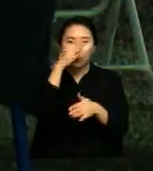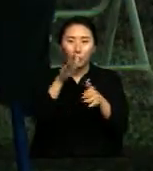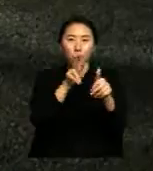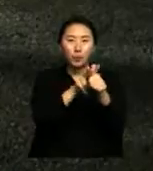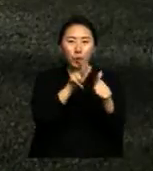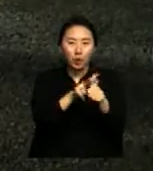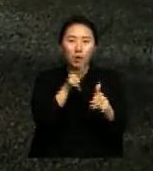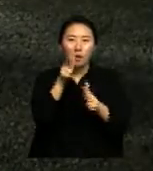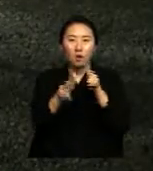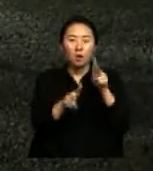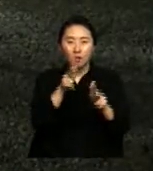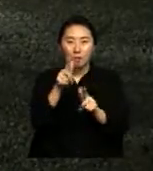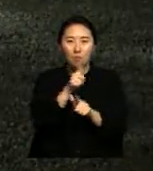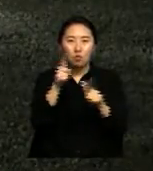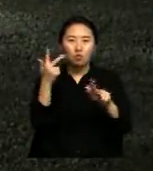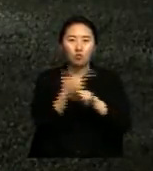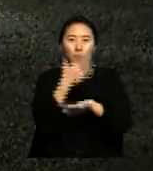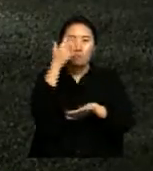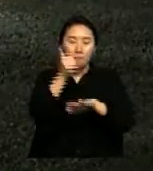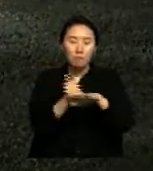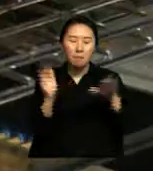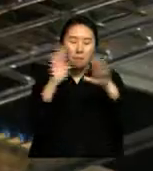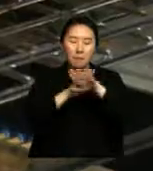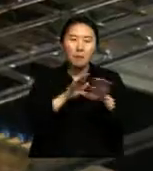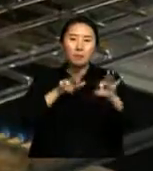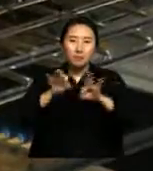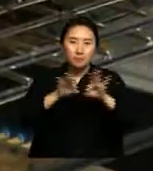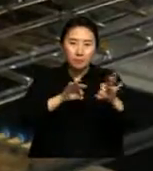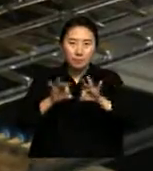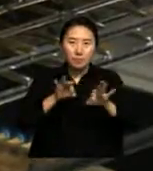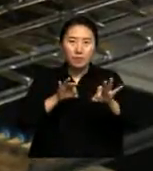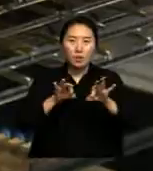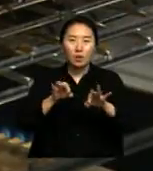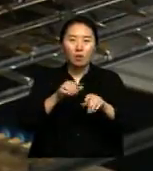공동 마케팅 사업과 주말 야시장 운영, 장터 공연 등